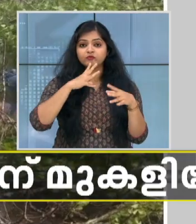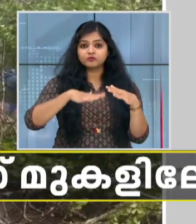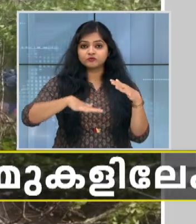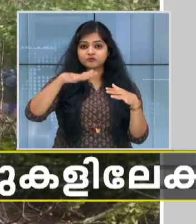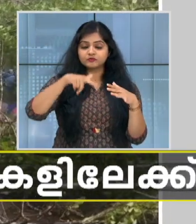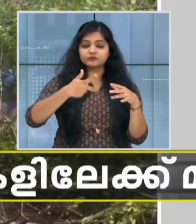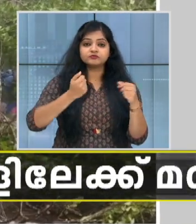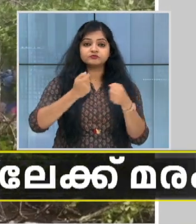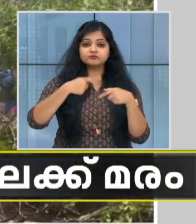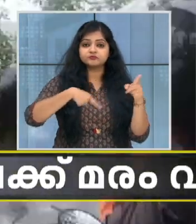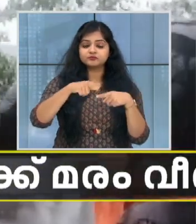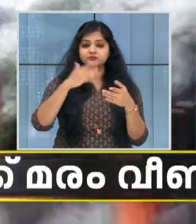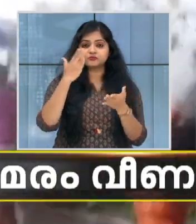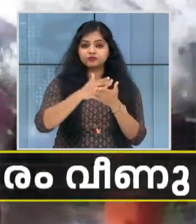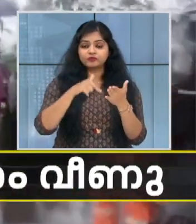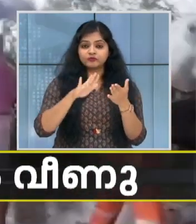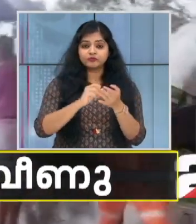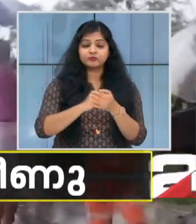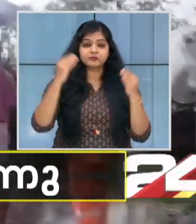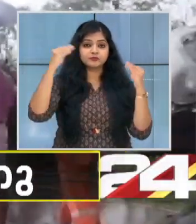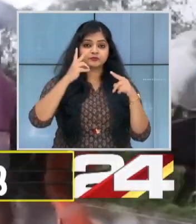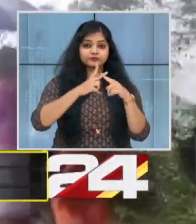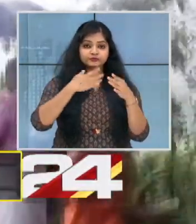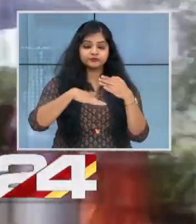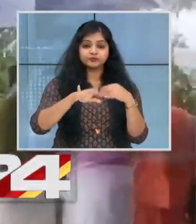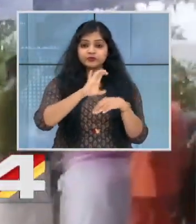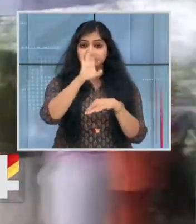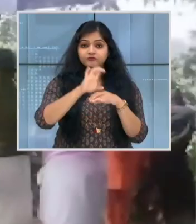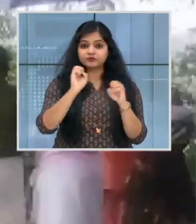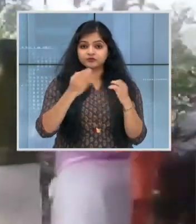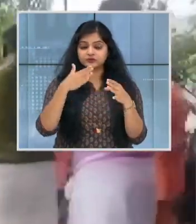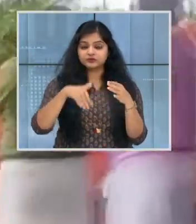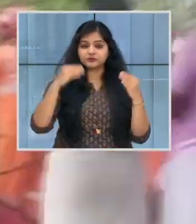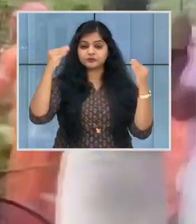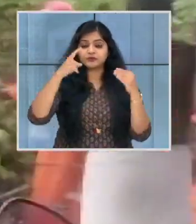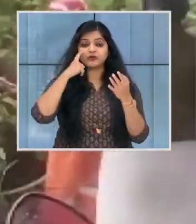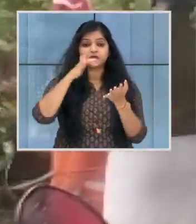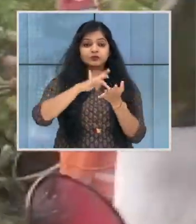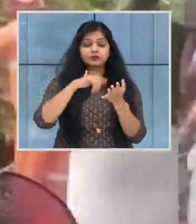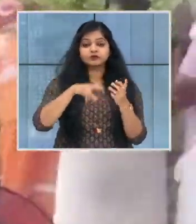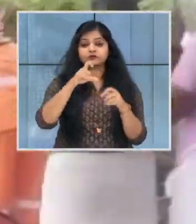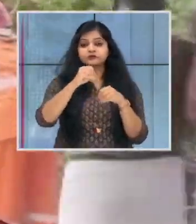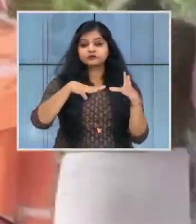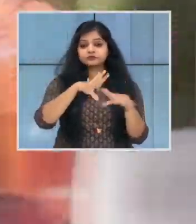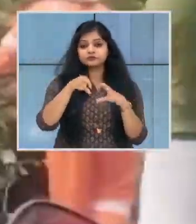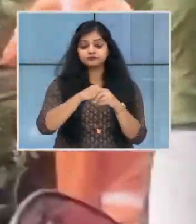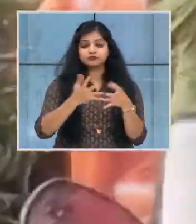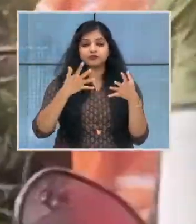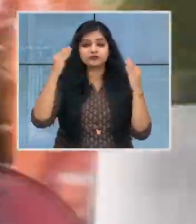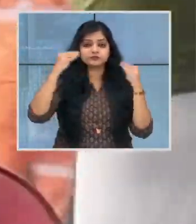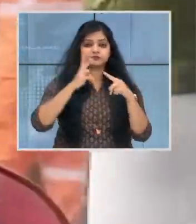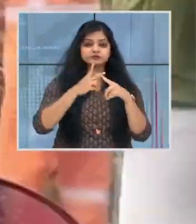ഗതാഗത തടസ്സവും റിപ്പോർട്ട് ചെയ്യുന്നുണ്ട്. മഴ ഇപ്പോഴും തുടരുന്നുണ്ട്. വൈകിട്ടോടുകൂടി തുടങ്ങിയ മഴയാണ്. കണ്ണൂർ നഗരത്തിലടക്കം ഇപ്പോഴും മഴ തുടരുകയും